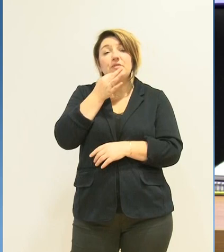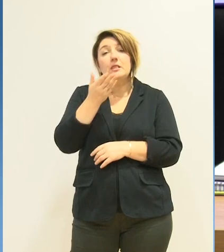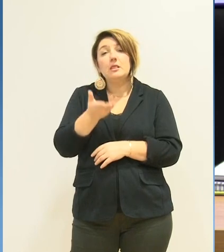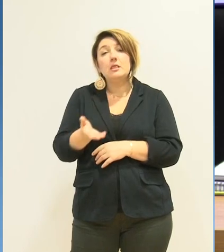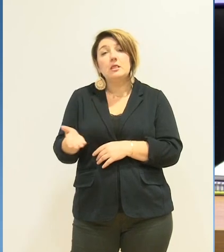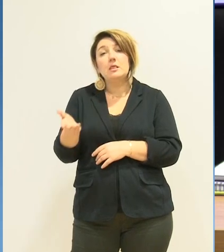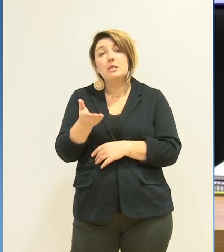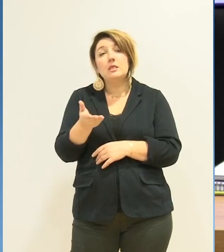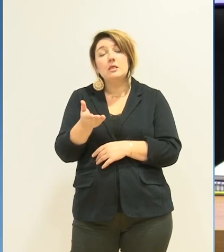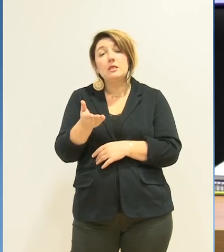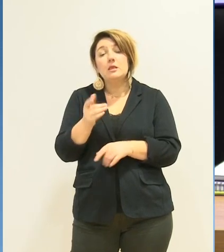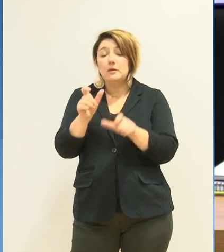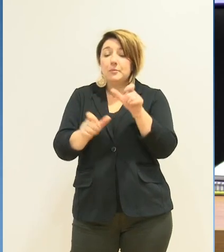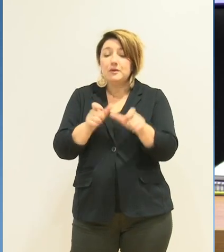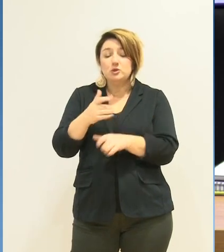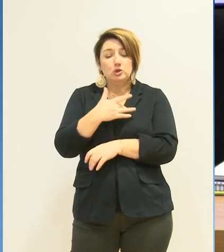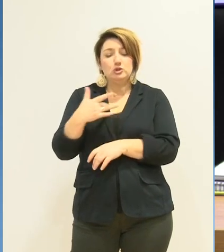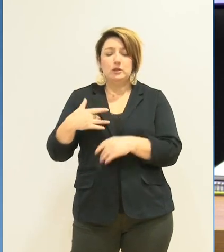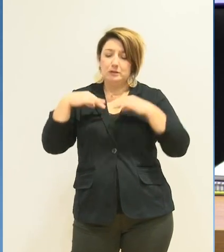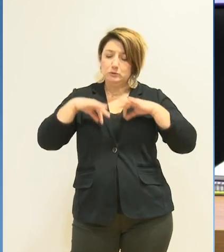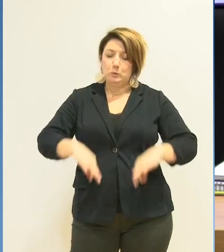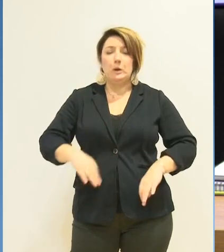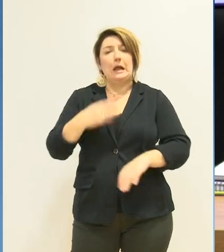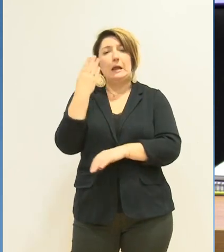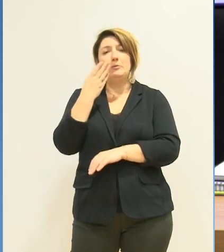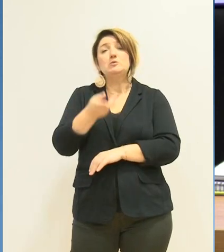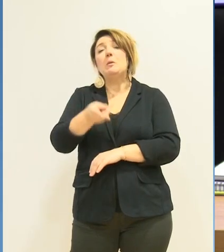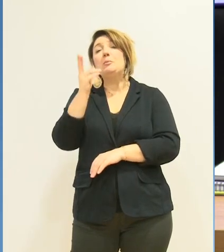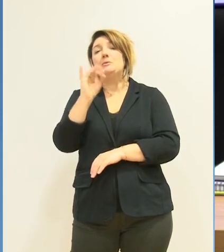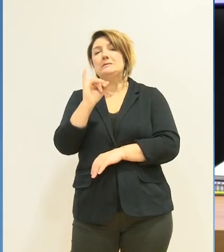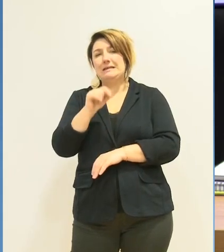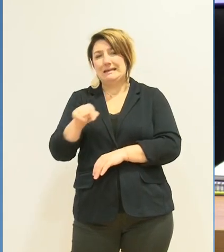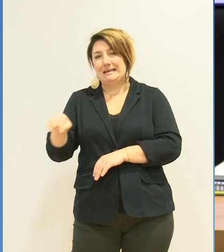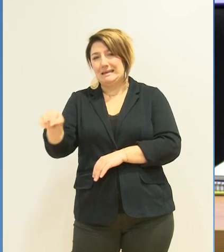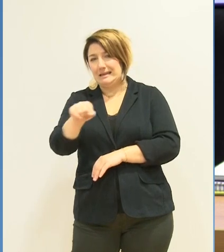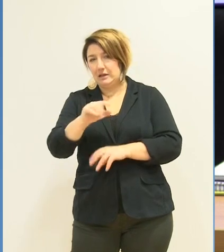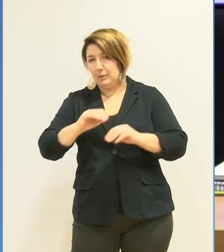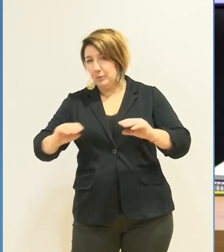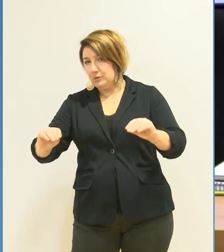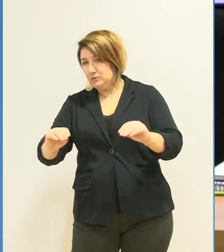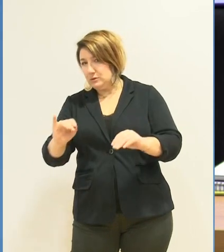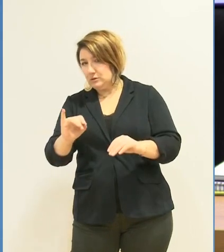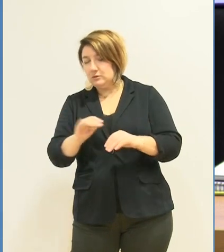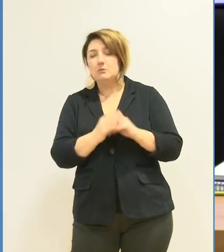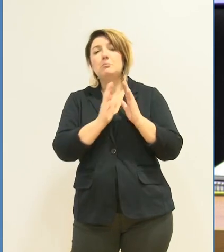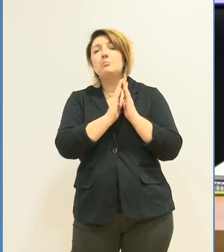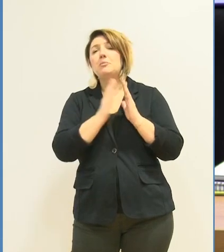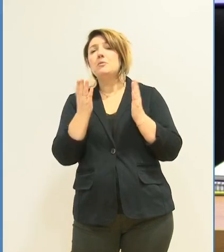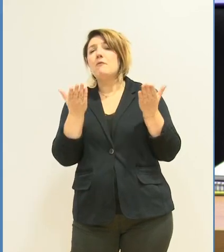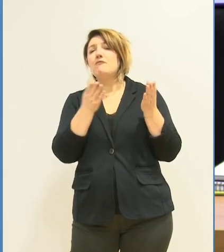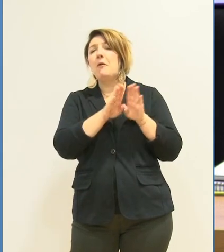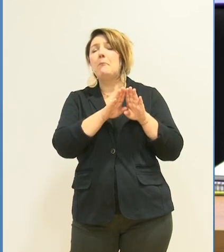besoin d'un service de santé scolaire comme celui que nous avions à l'honneur fermeture de bibliothèques